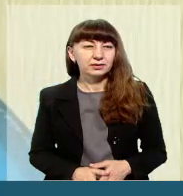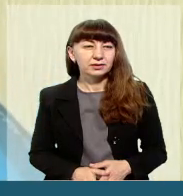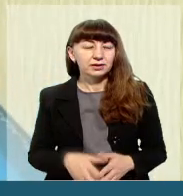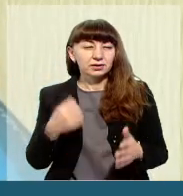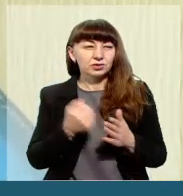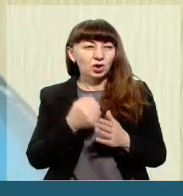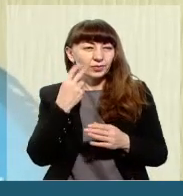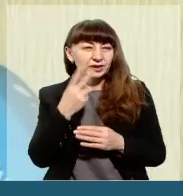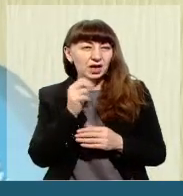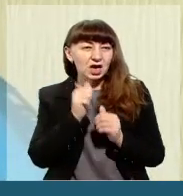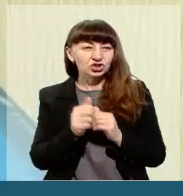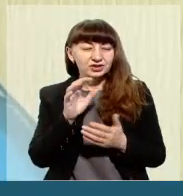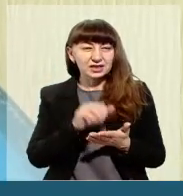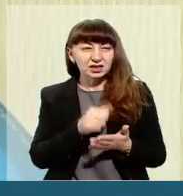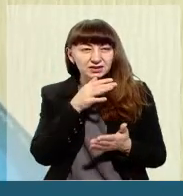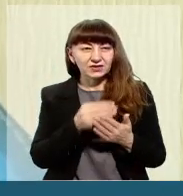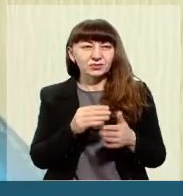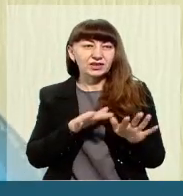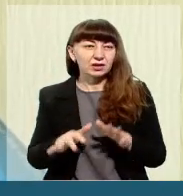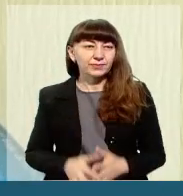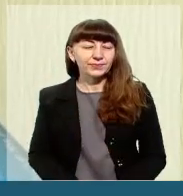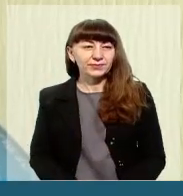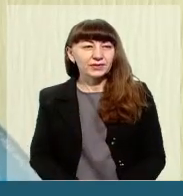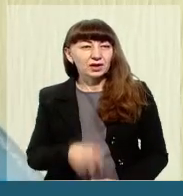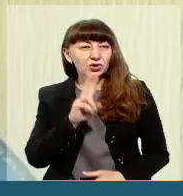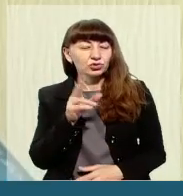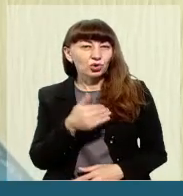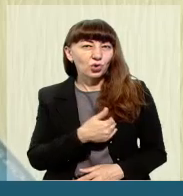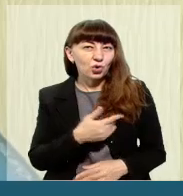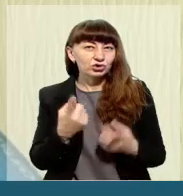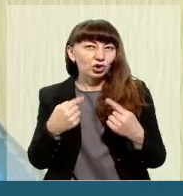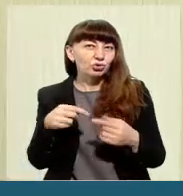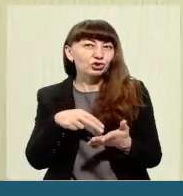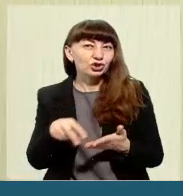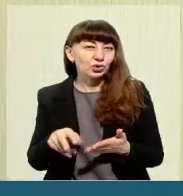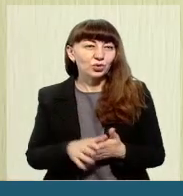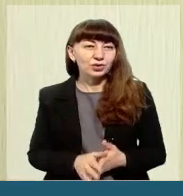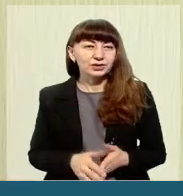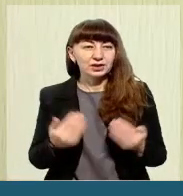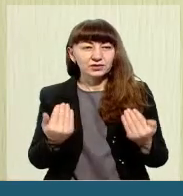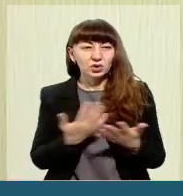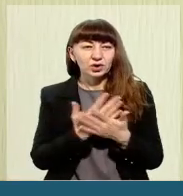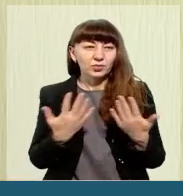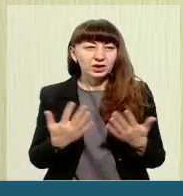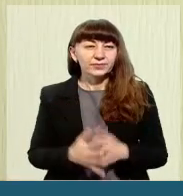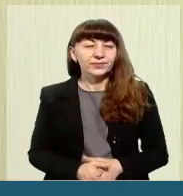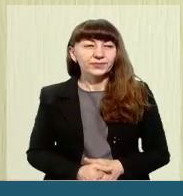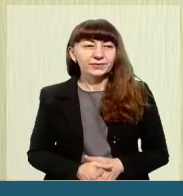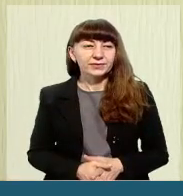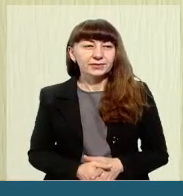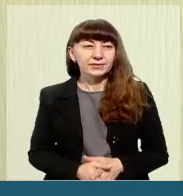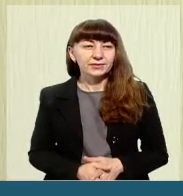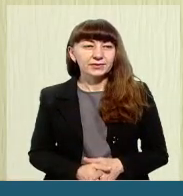до обеда каждый занят своим делом. Кто хочет на кружки ходить. Сегодня мы как